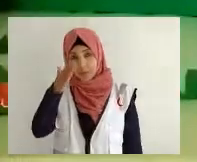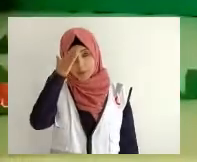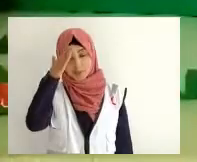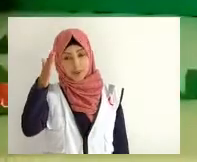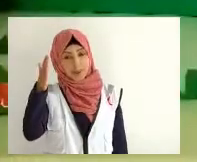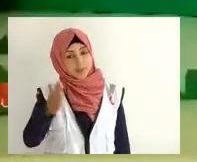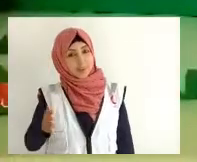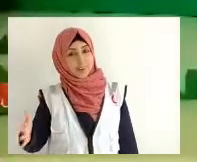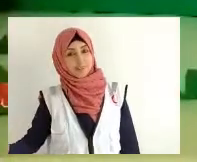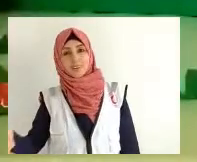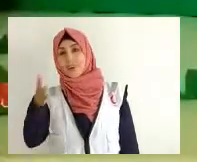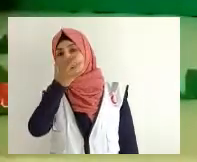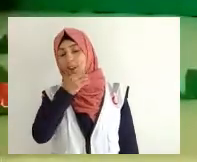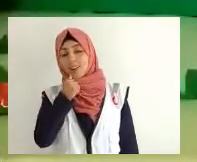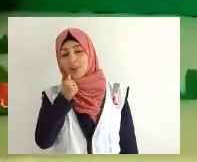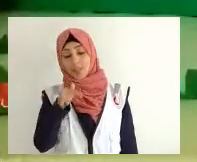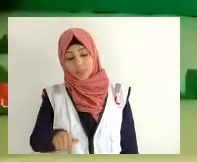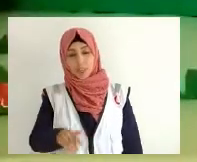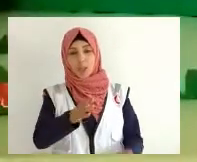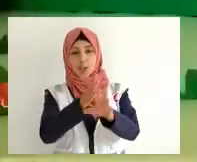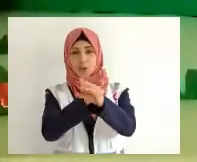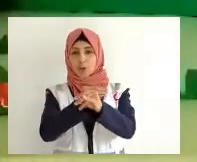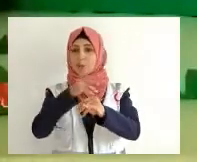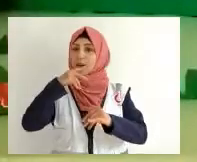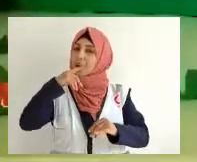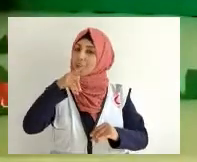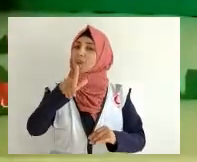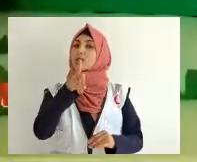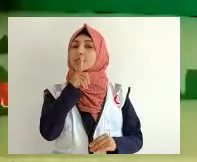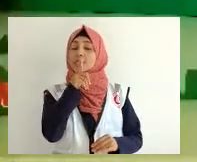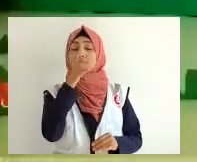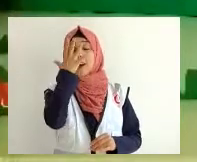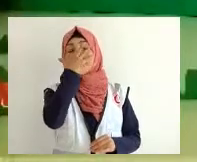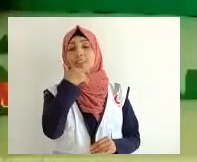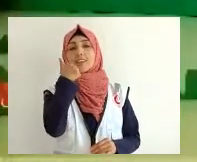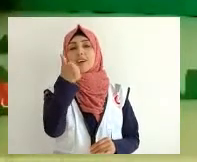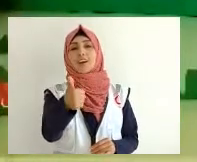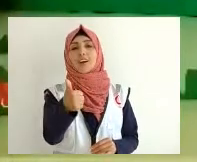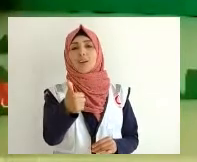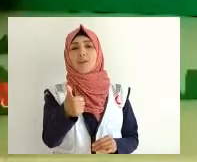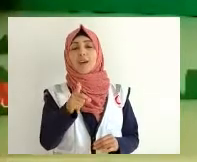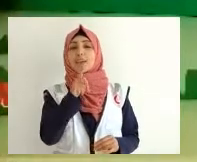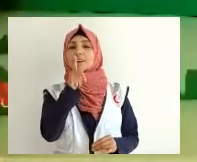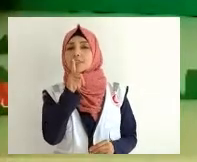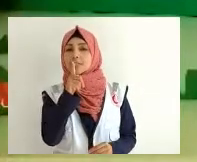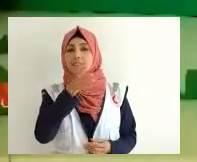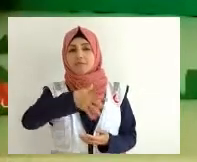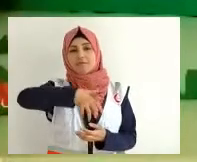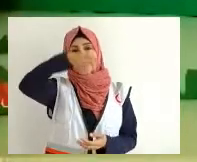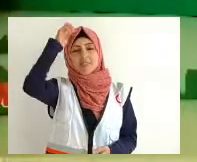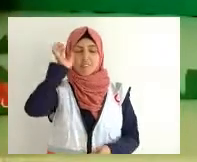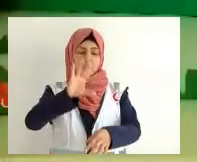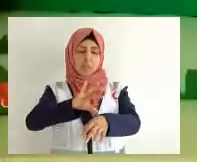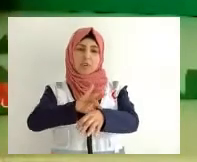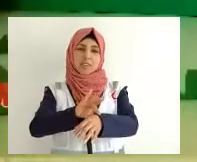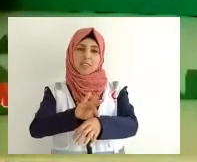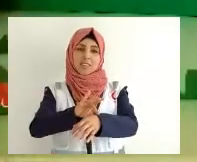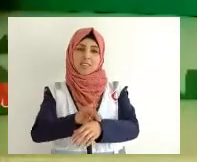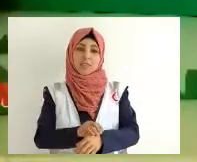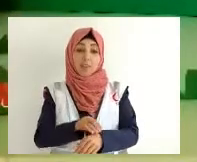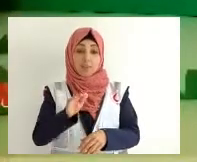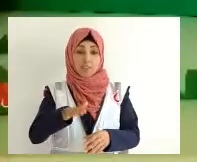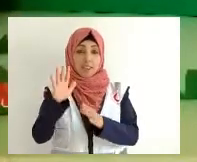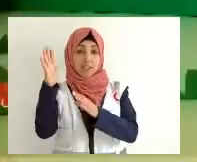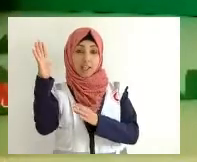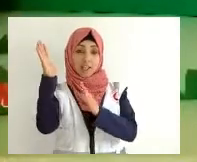مرحبا يا أطفال، اليوم هحكي لكم حكاية جميلة، حكاية الأسد المريض. في